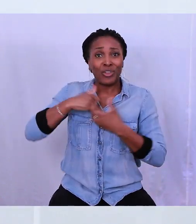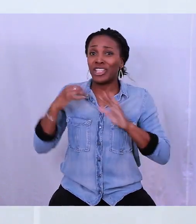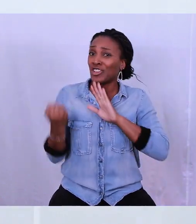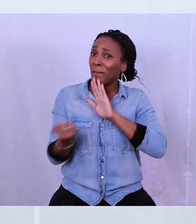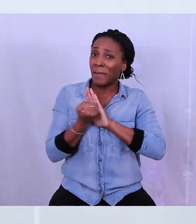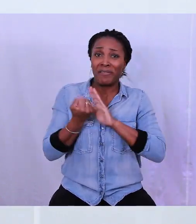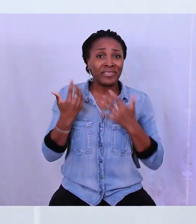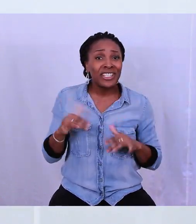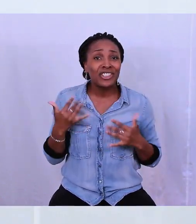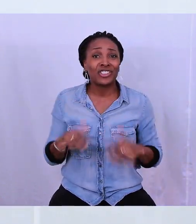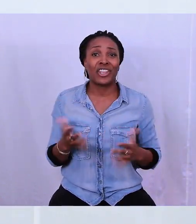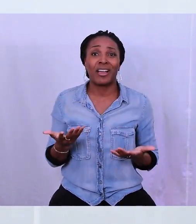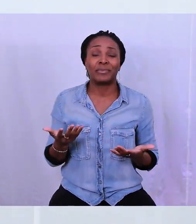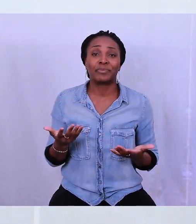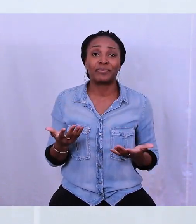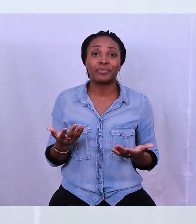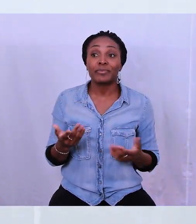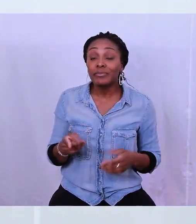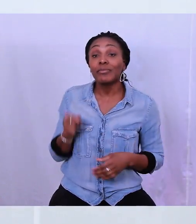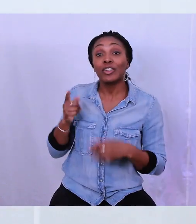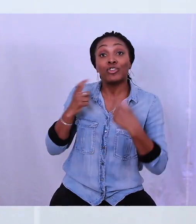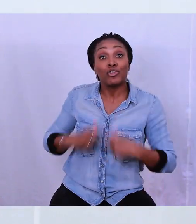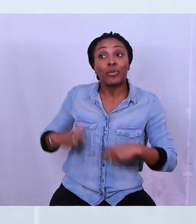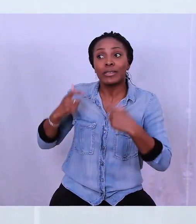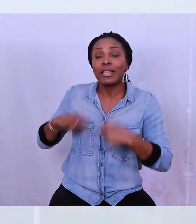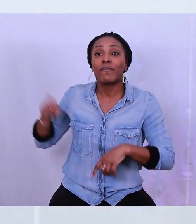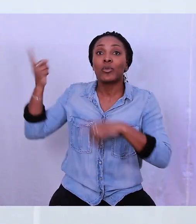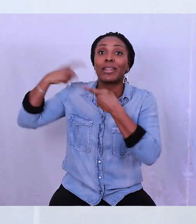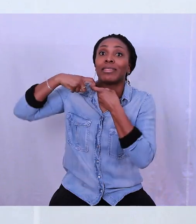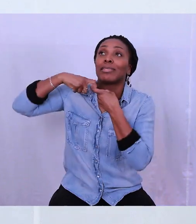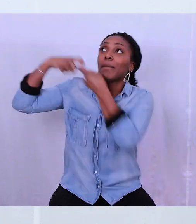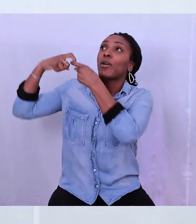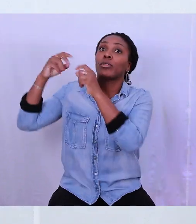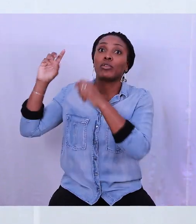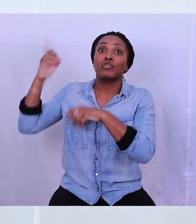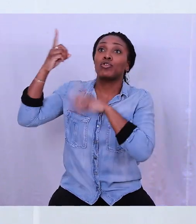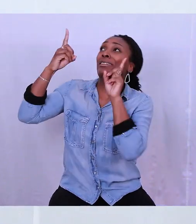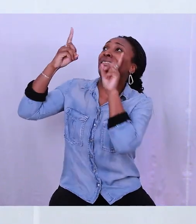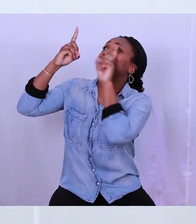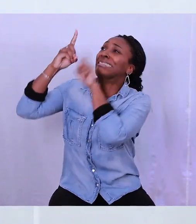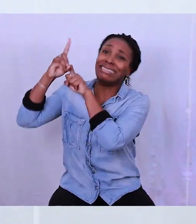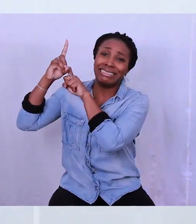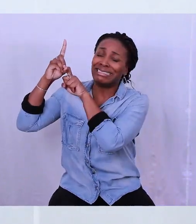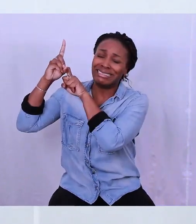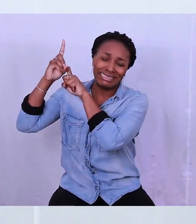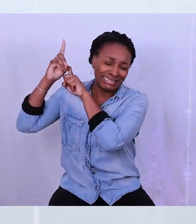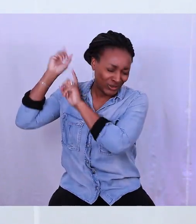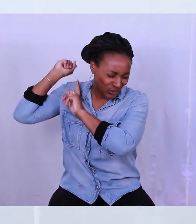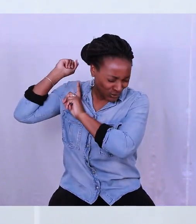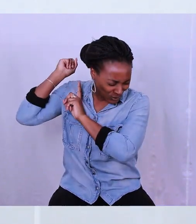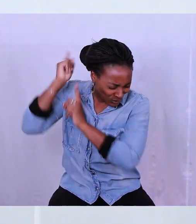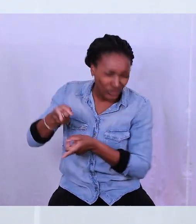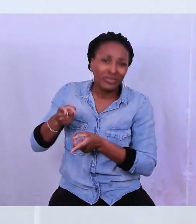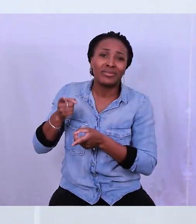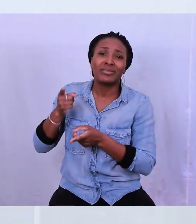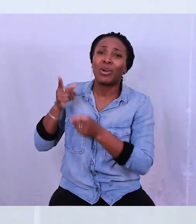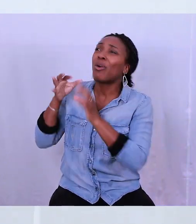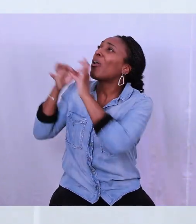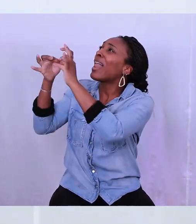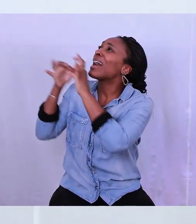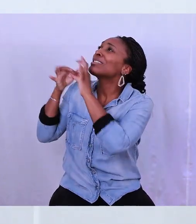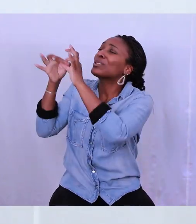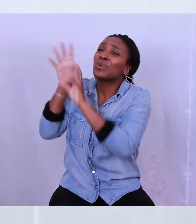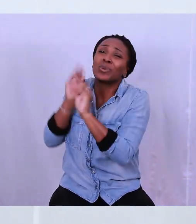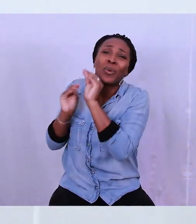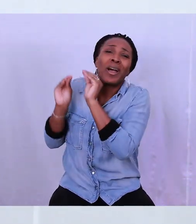Joseph est resté dans la dépendance de Dieu et il est resté ferme dans la sanctification. Il a entretenu sa relation avec Dieu de